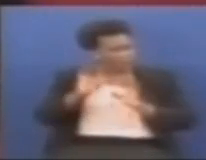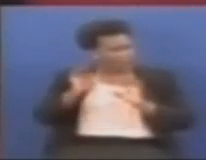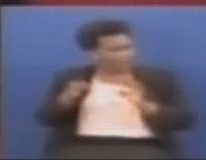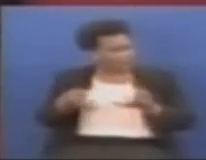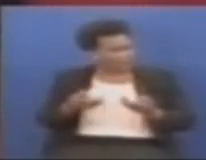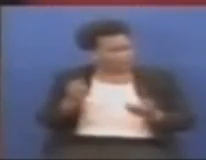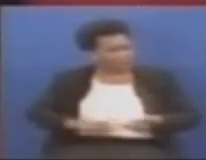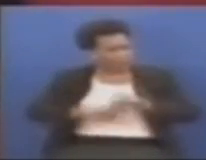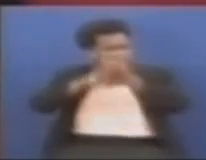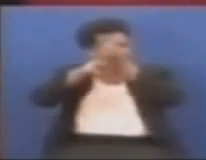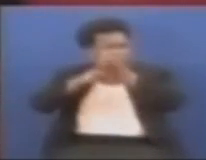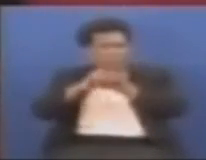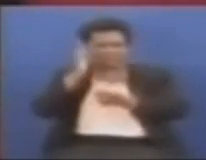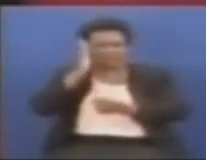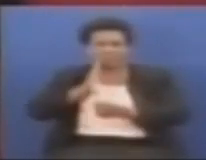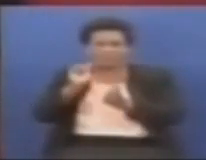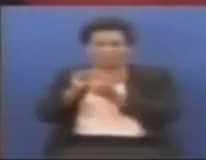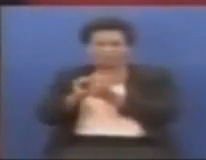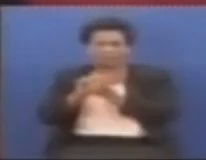Nashukuru Mheshimiwa Spika.